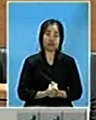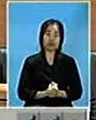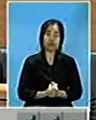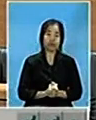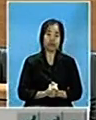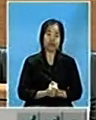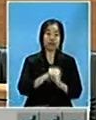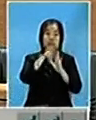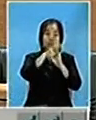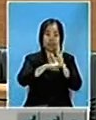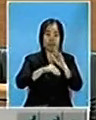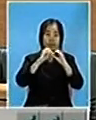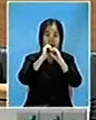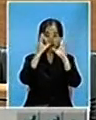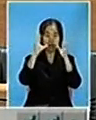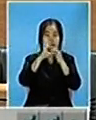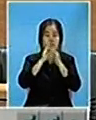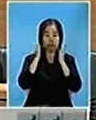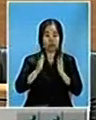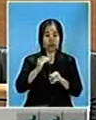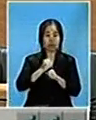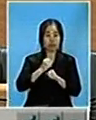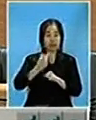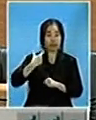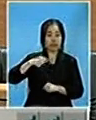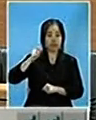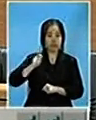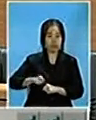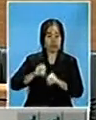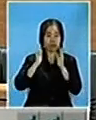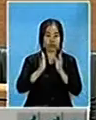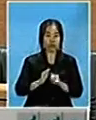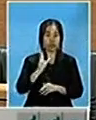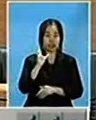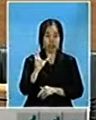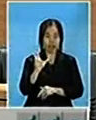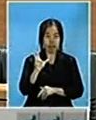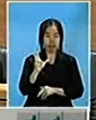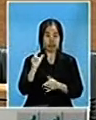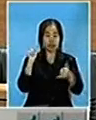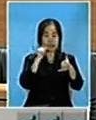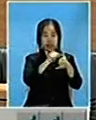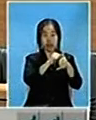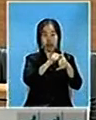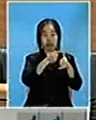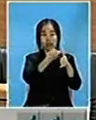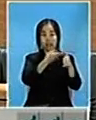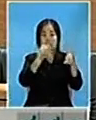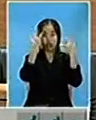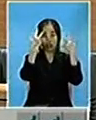จนว่าผู้พิพากษา3คนมาตัดสินนายกรัฐมนตรีที่มาจาก20ล้านประหารชีวิตได้อย่าง